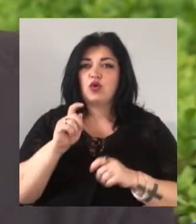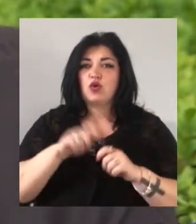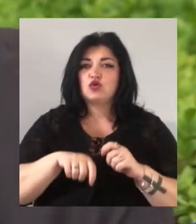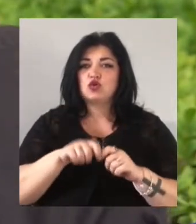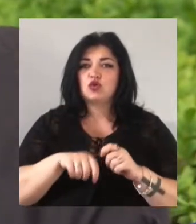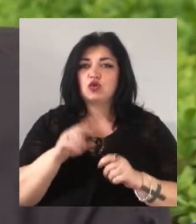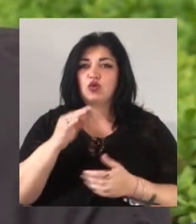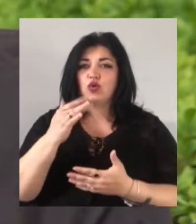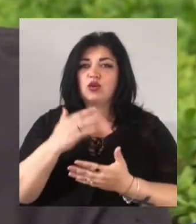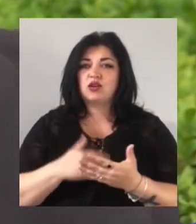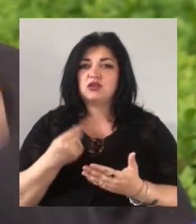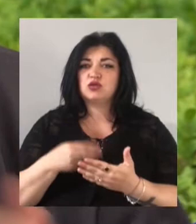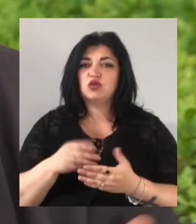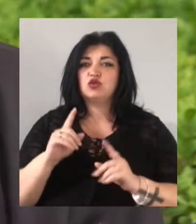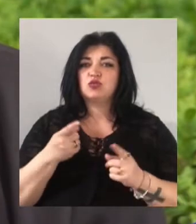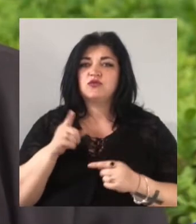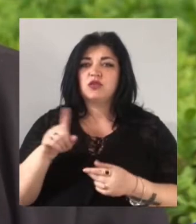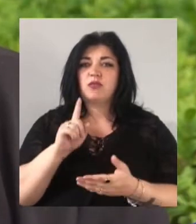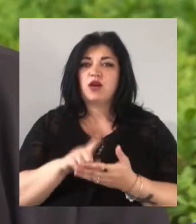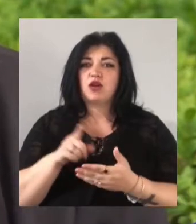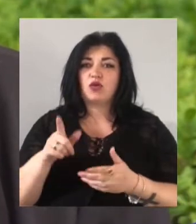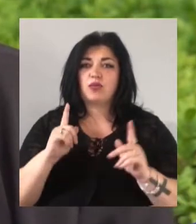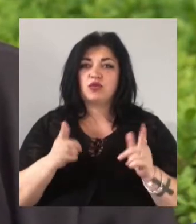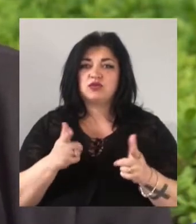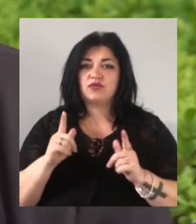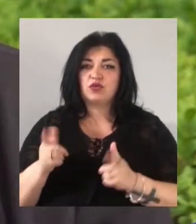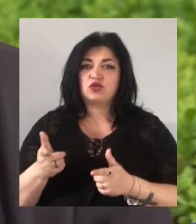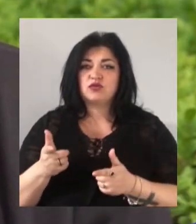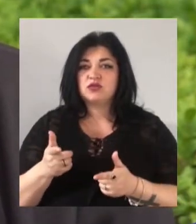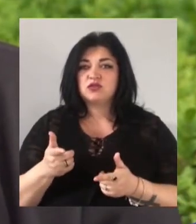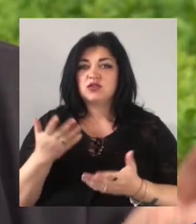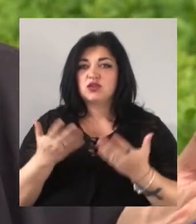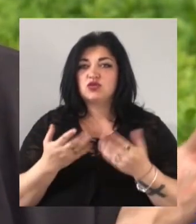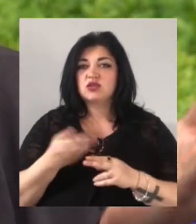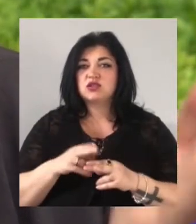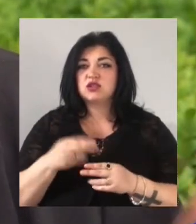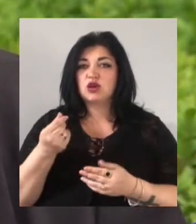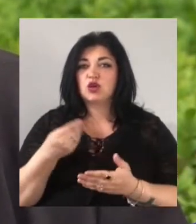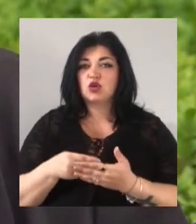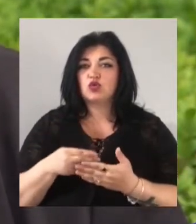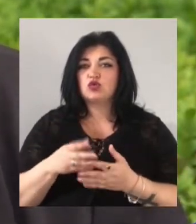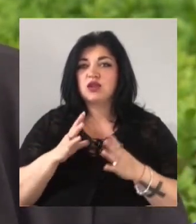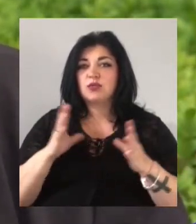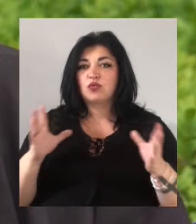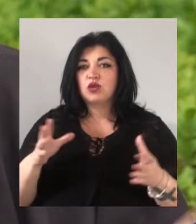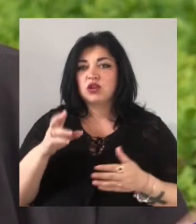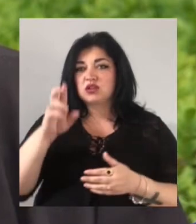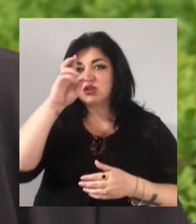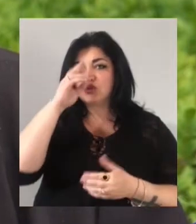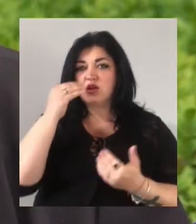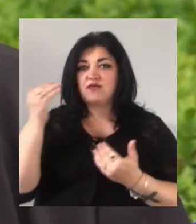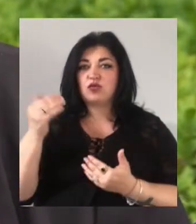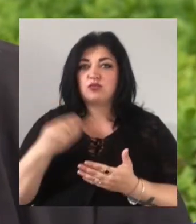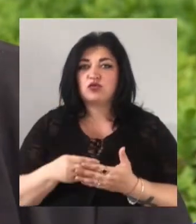чому вона має його позгоджуватися, якщо ці гроші не були з державного бюджету, нам вони їх не